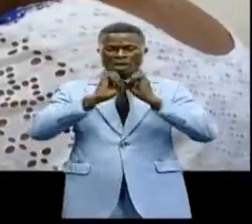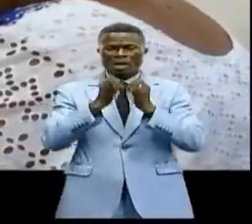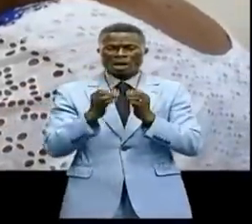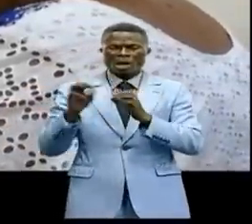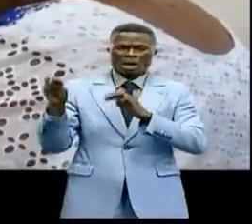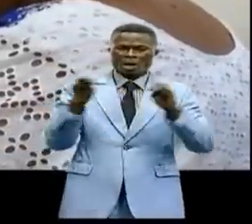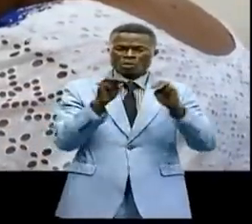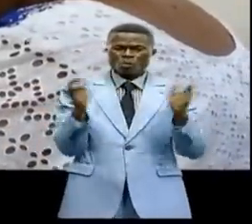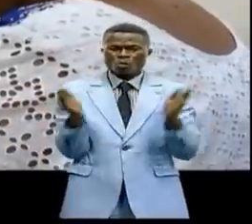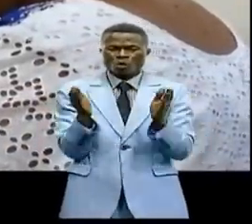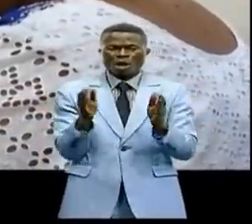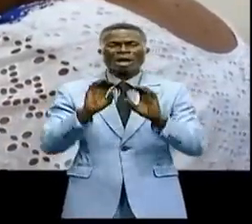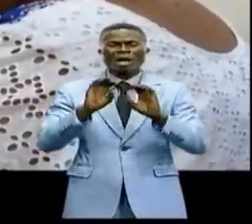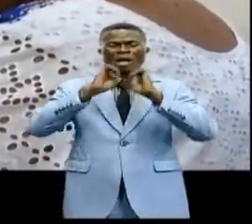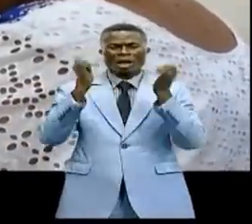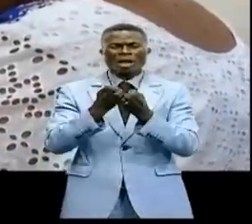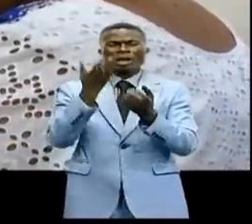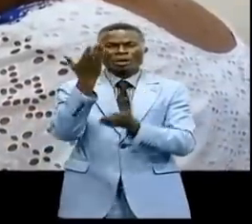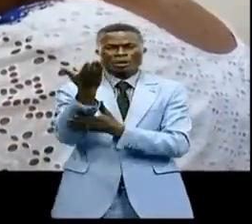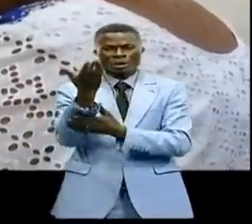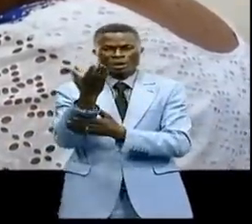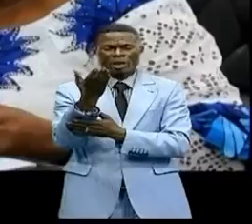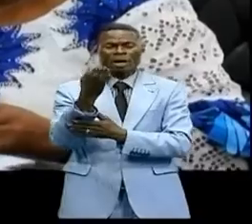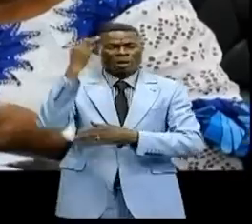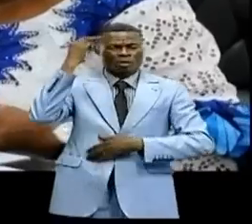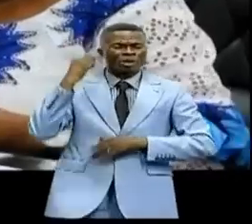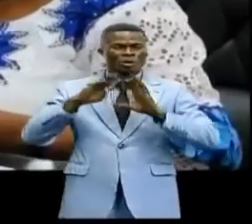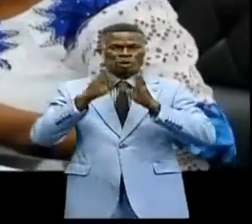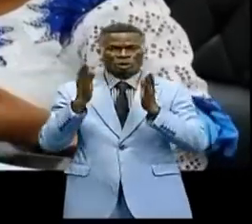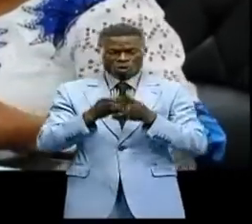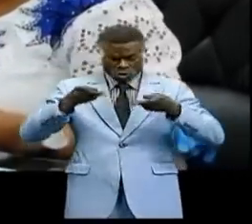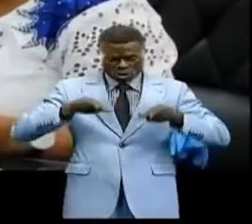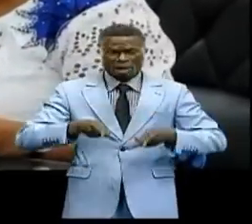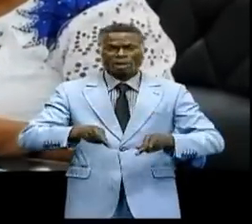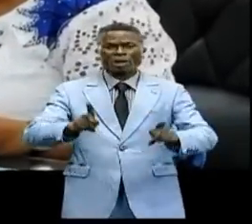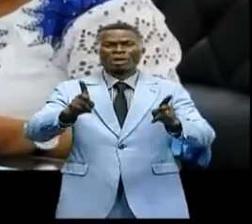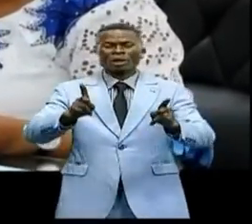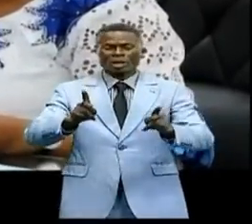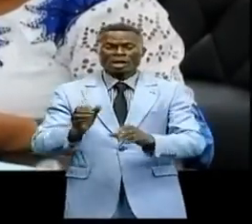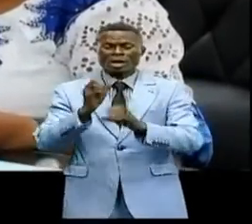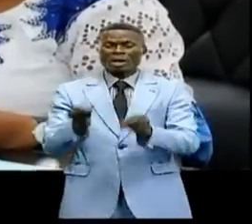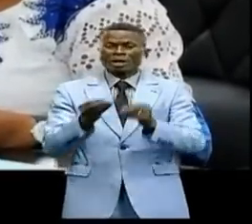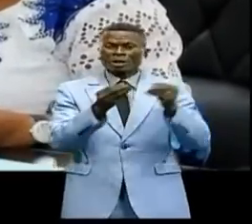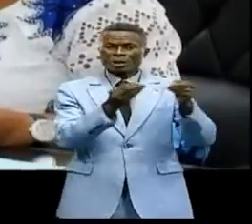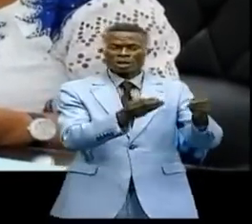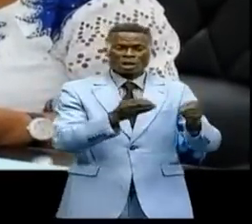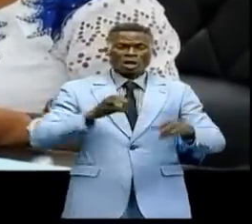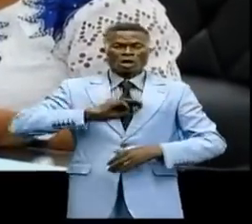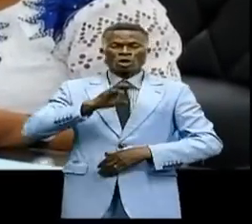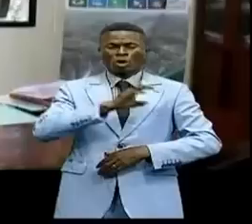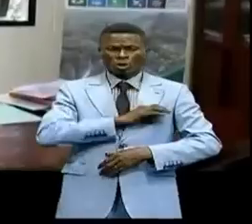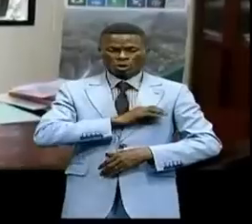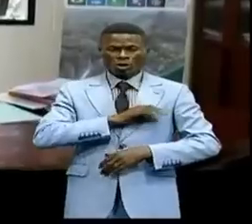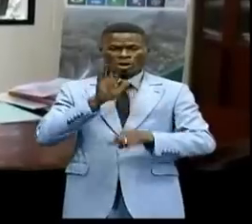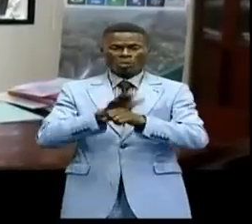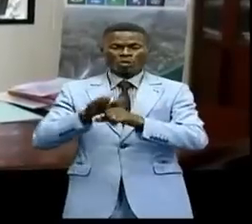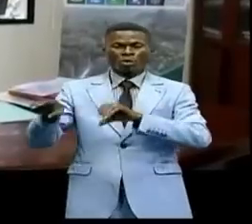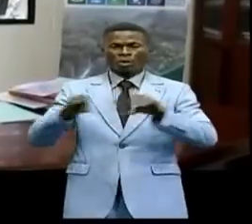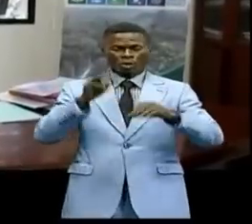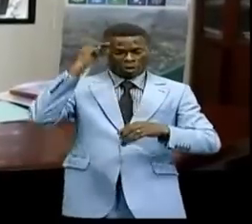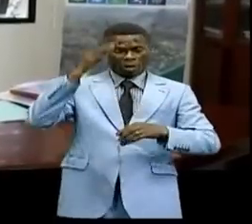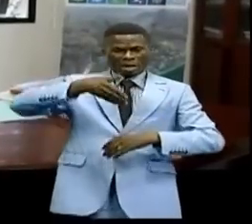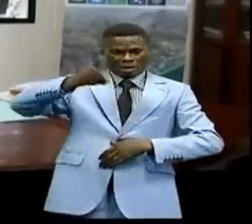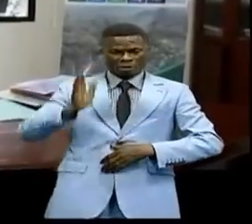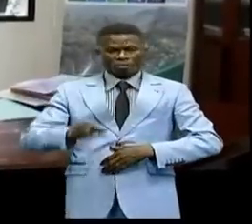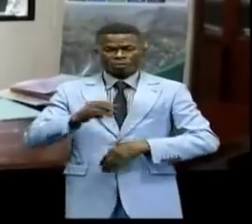Moyenne Entreprise, a sollicité du Conseil l'autorisation de mettre en place un comité interministériel d'experts